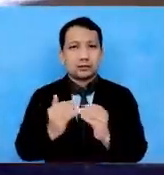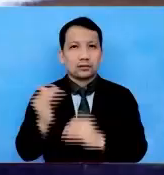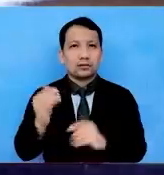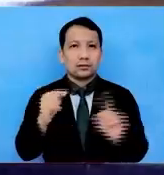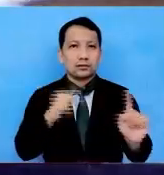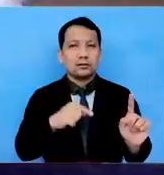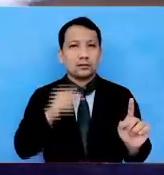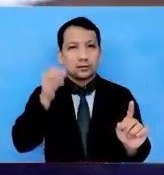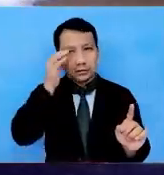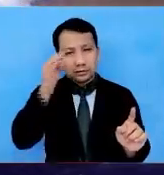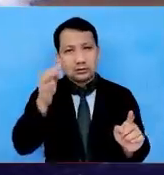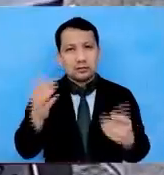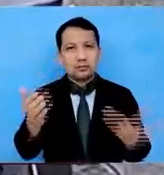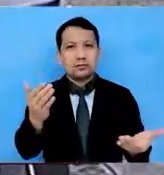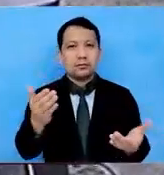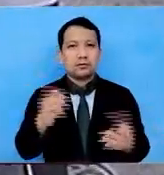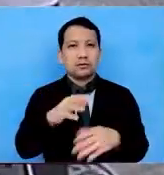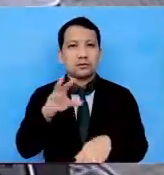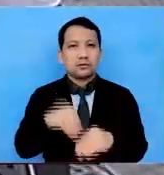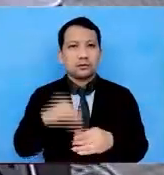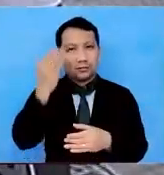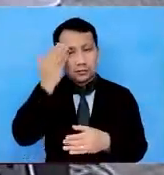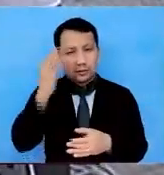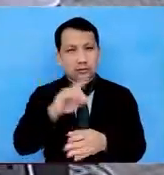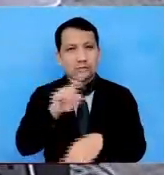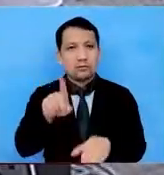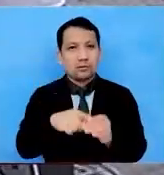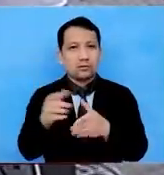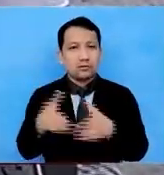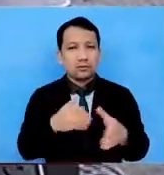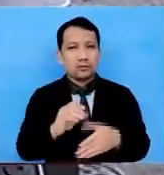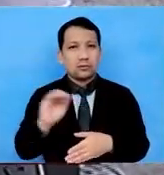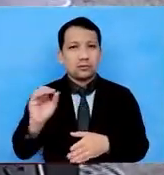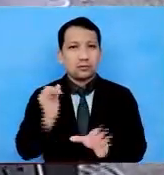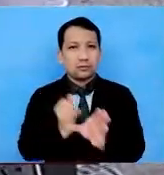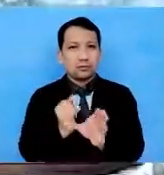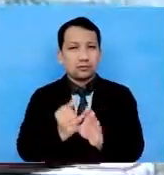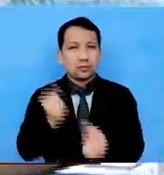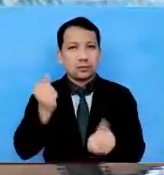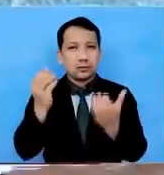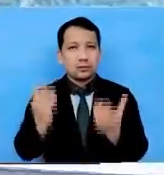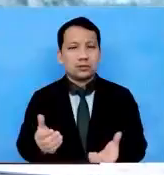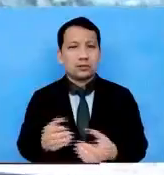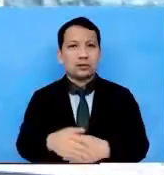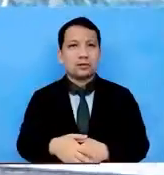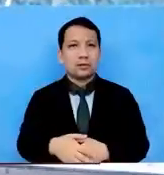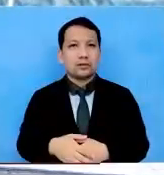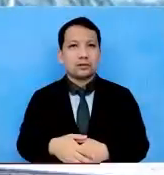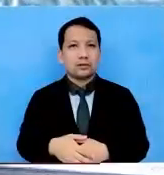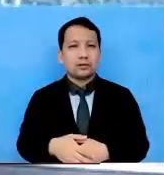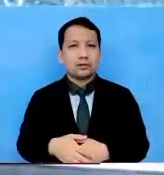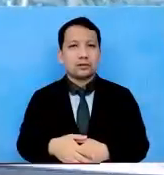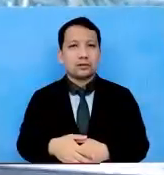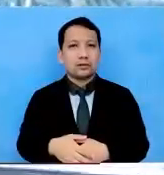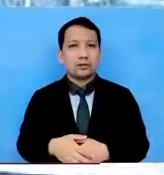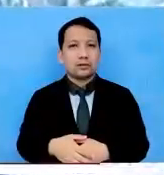ni Freddy. Hindi pa raw niya kasi alam kung ano ang balak na may-ari sa jeep na minamaneho niya. Balik na naman sa contraction